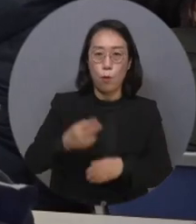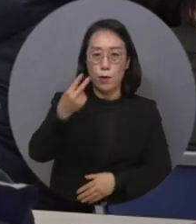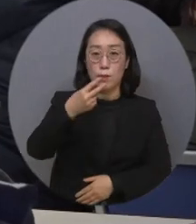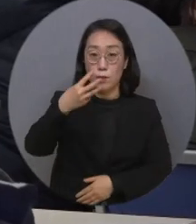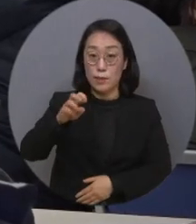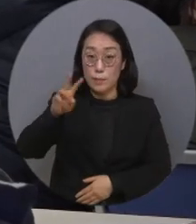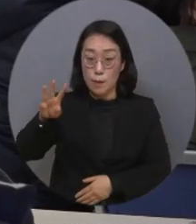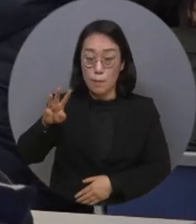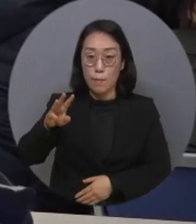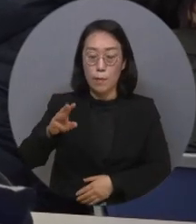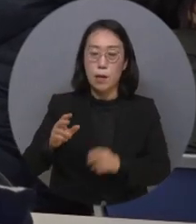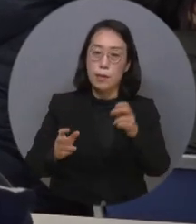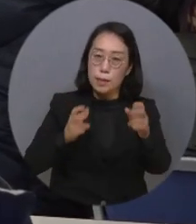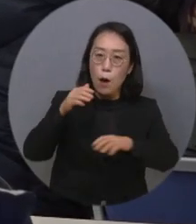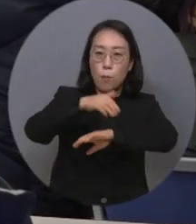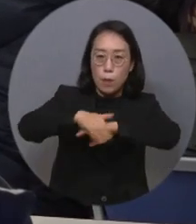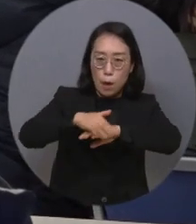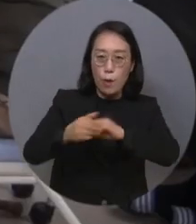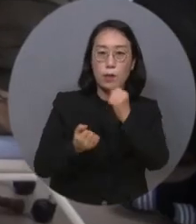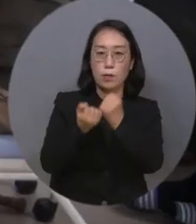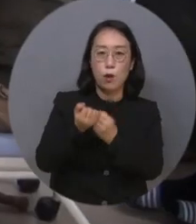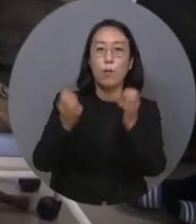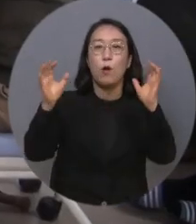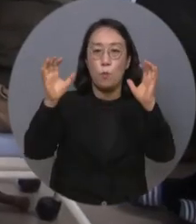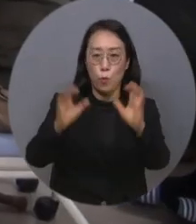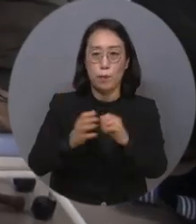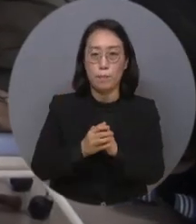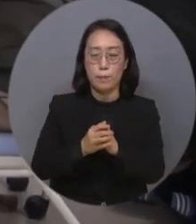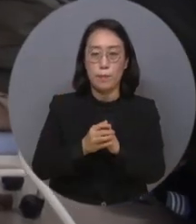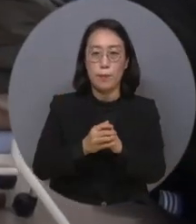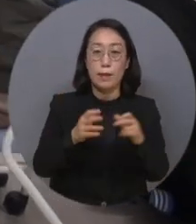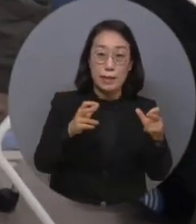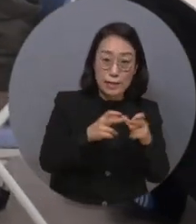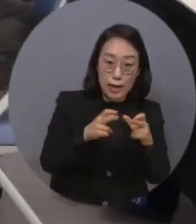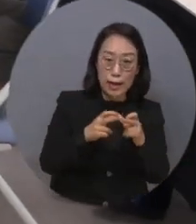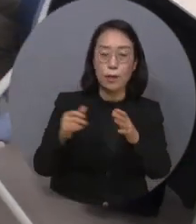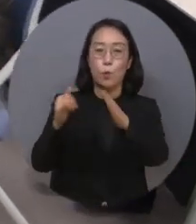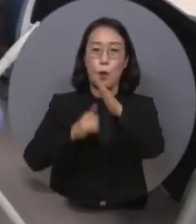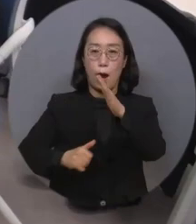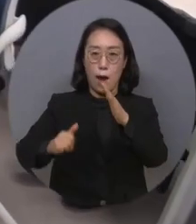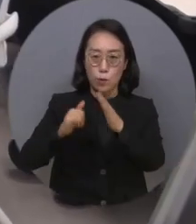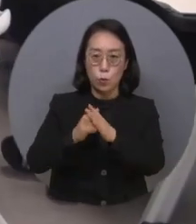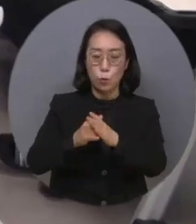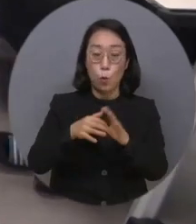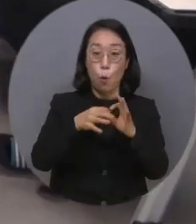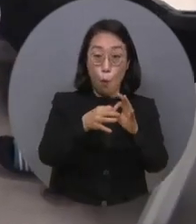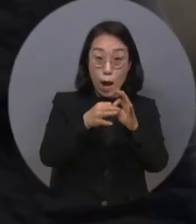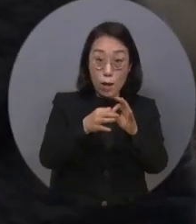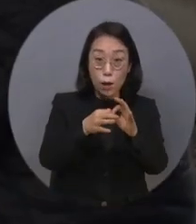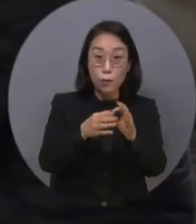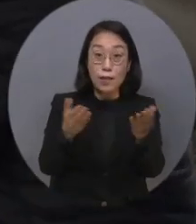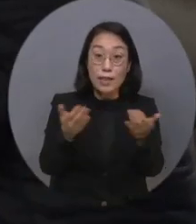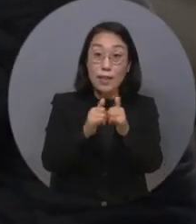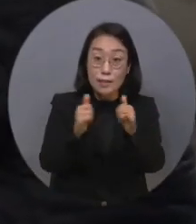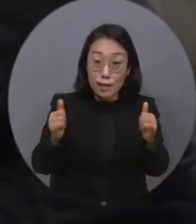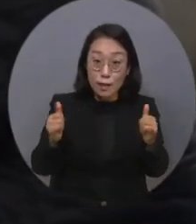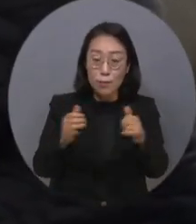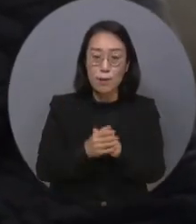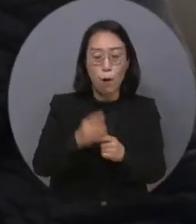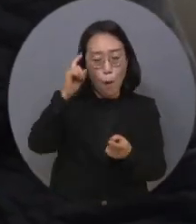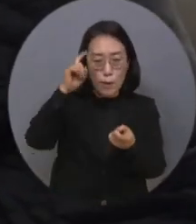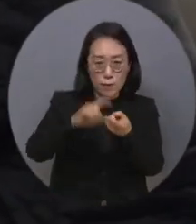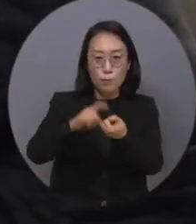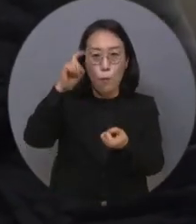복지관 사업설명회가 있는 날입니다. 장애인 당사자는 물론 장애인 가족, 유관기관 관계자들도 다양한